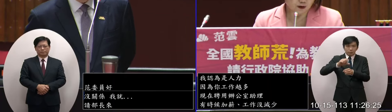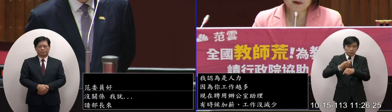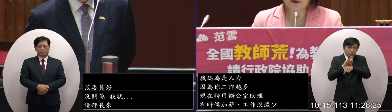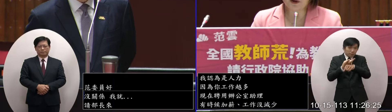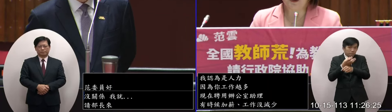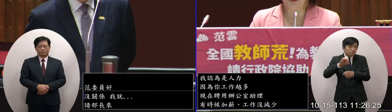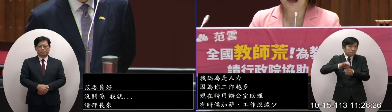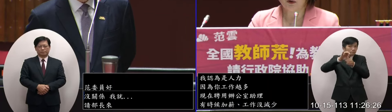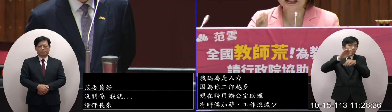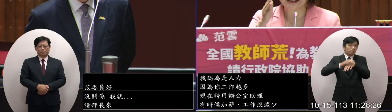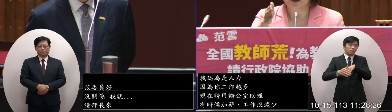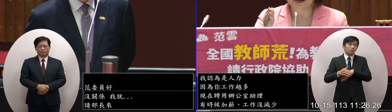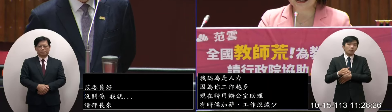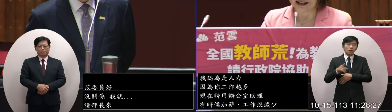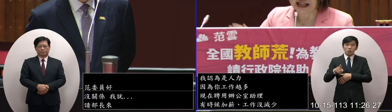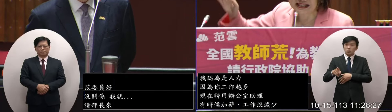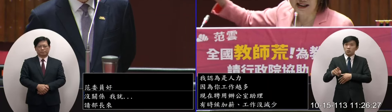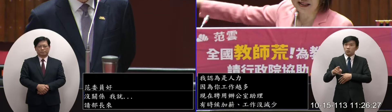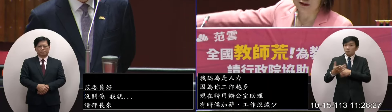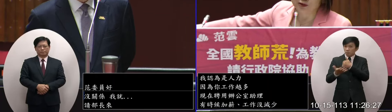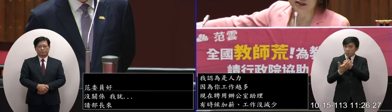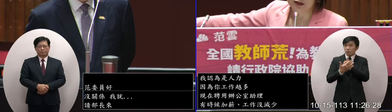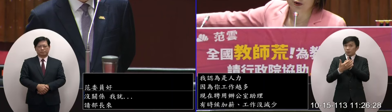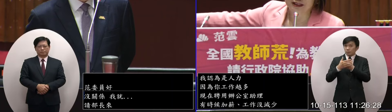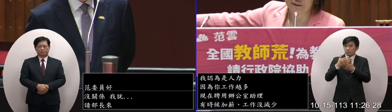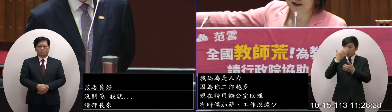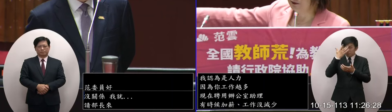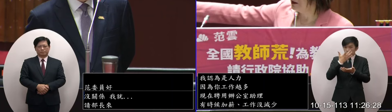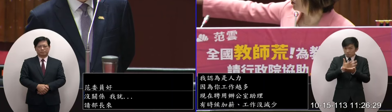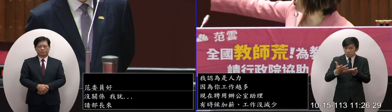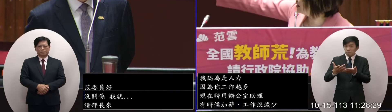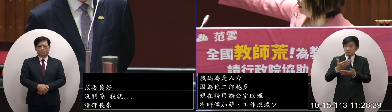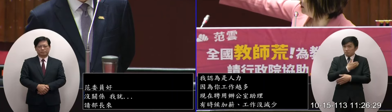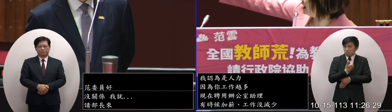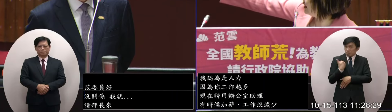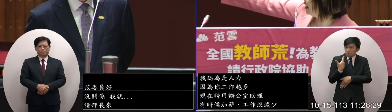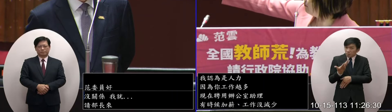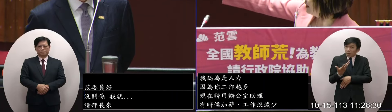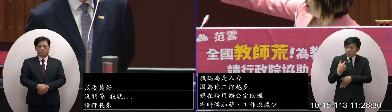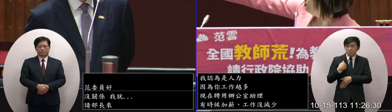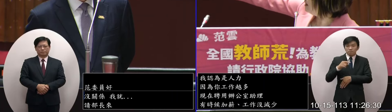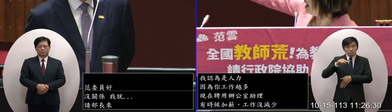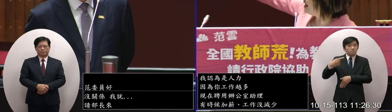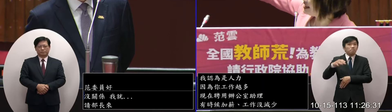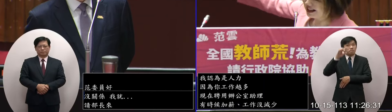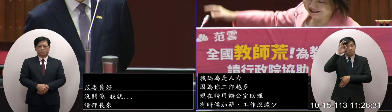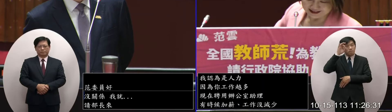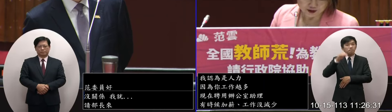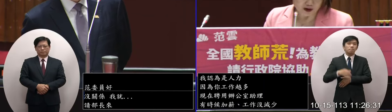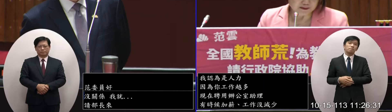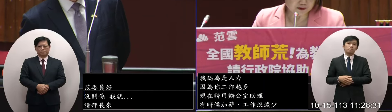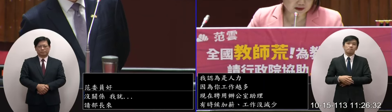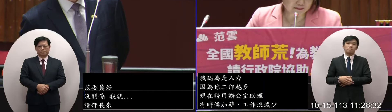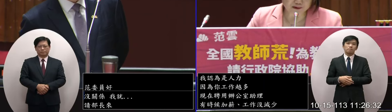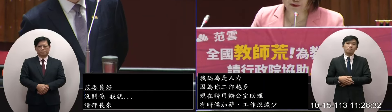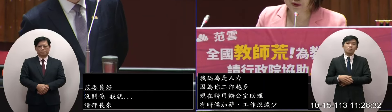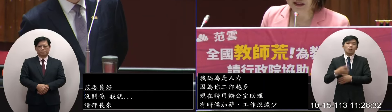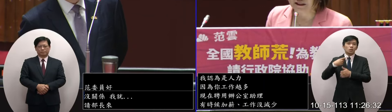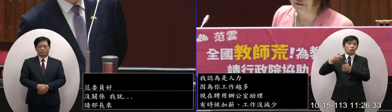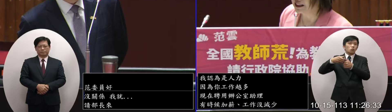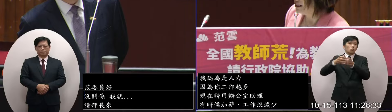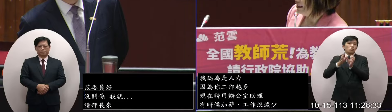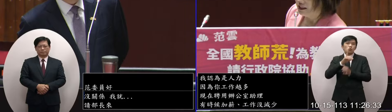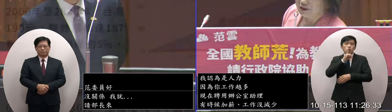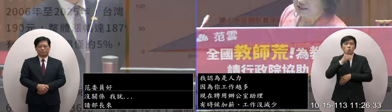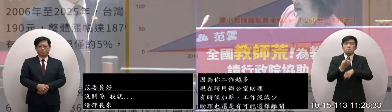方呢有没有用哈？我请院长看下一张我自己做的好数字哦。下一张我们看一下，教育部说要补助